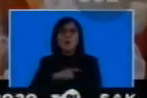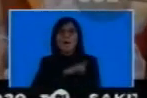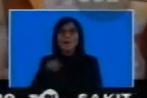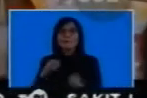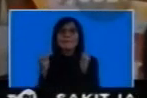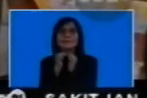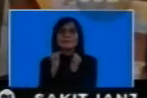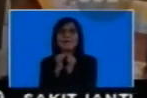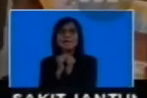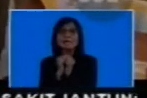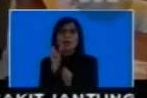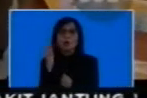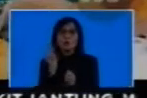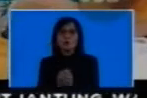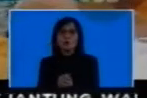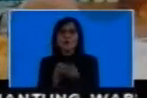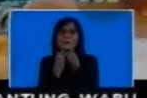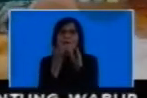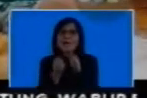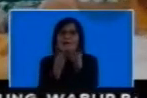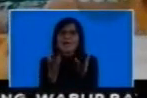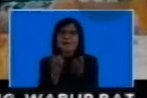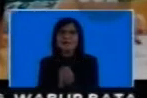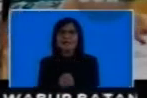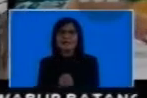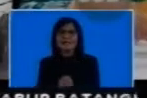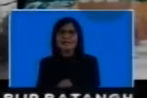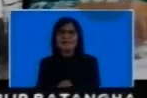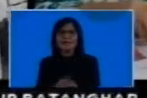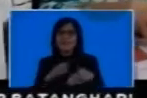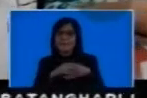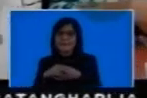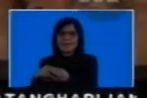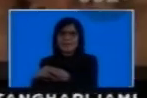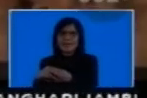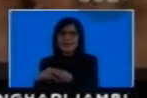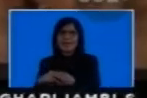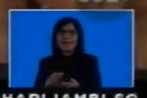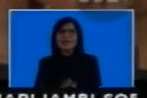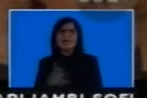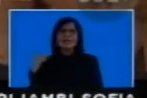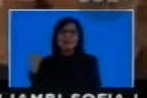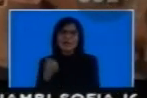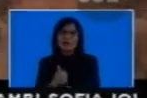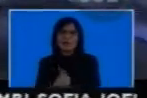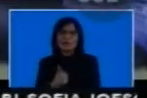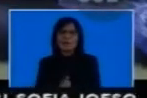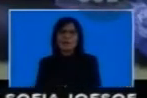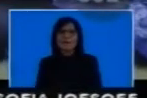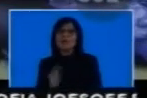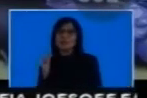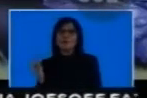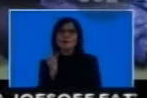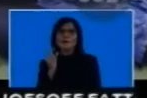berjanji untuk mendidik, mengajar, membimbing, dan melaksanakan tanggung jawab dengan